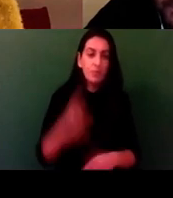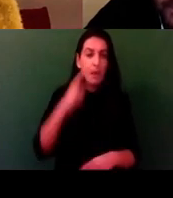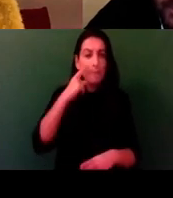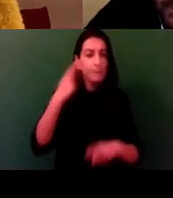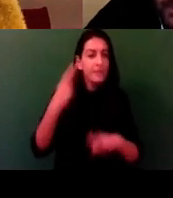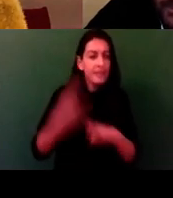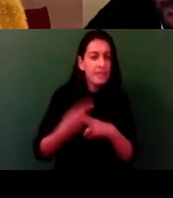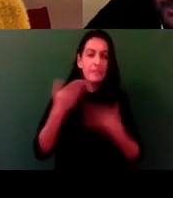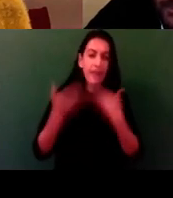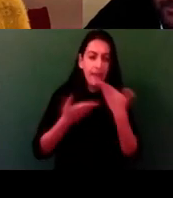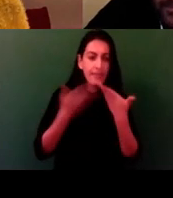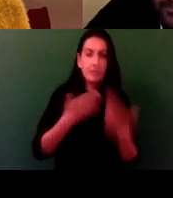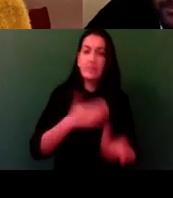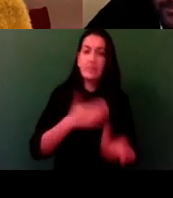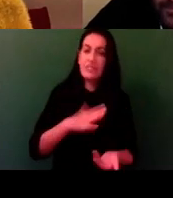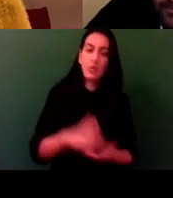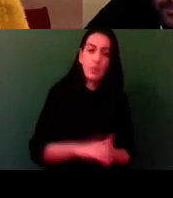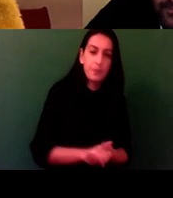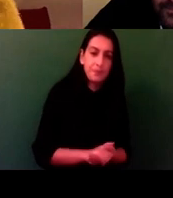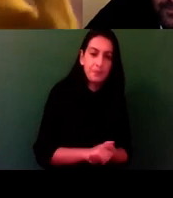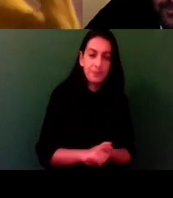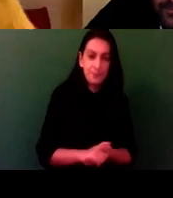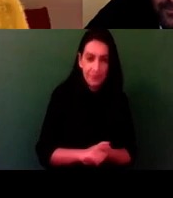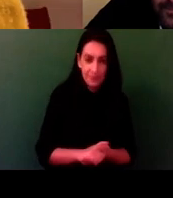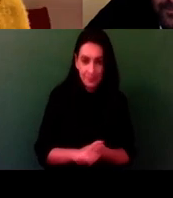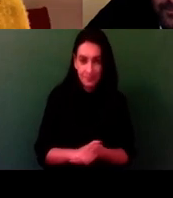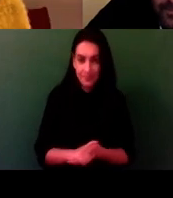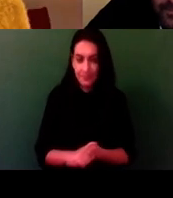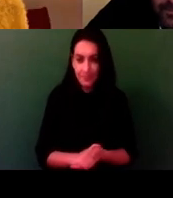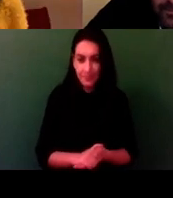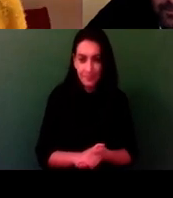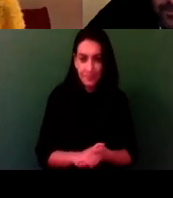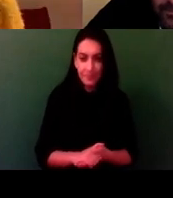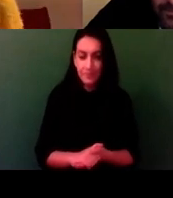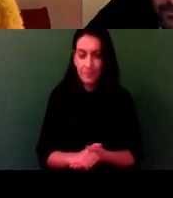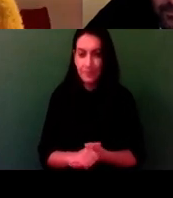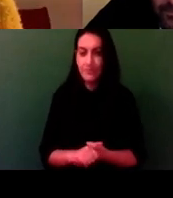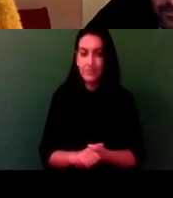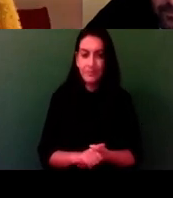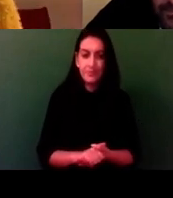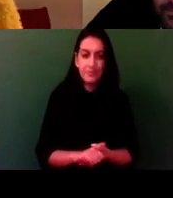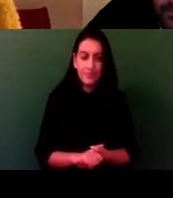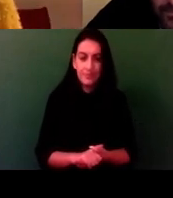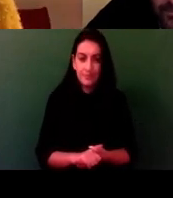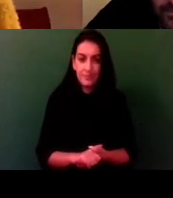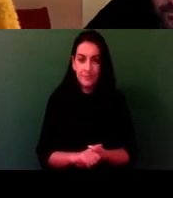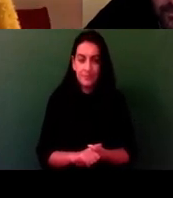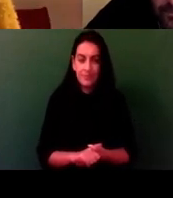aklımda söz almak istedim aslında. Hatta Yelta ve Merve ile alttan konuşuyorduk. Ben de herkes